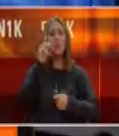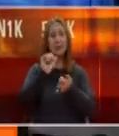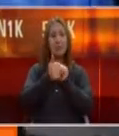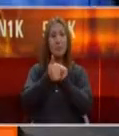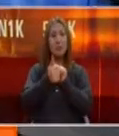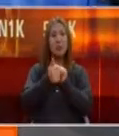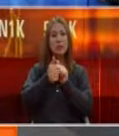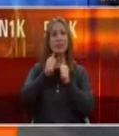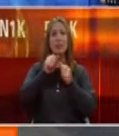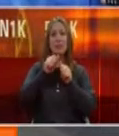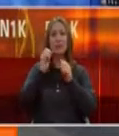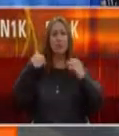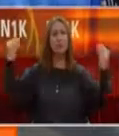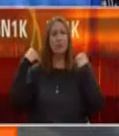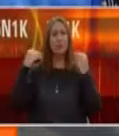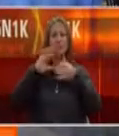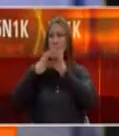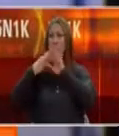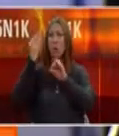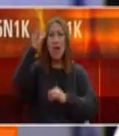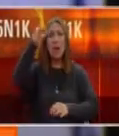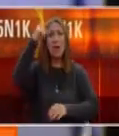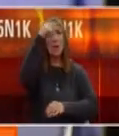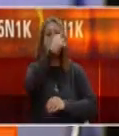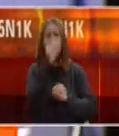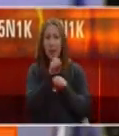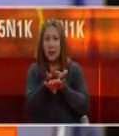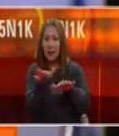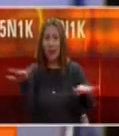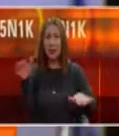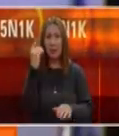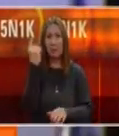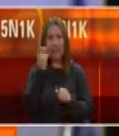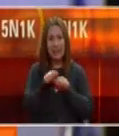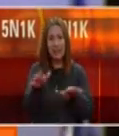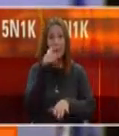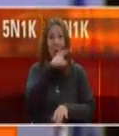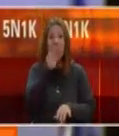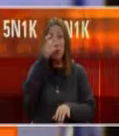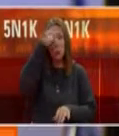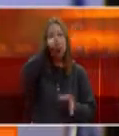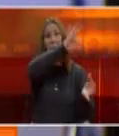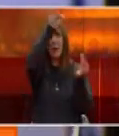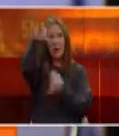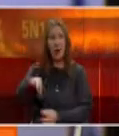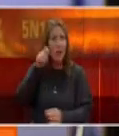salonu zinciri düşünün. Amerika Birleşik Devletleri'nde çok yaygın bir sistem bu ama siz bunu Türkiye'ye getirdiniz. Nasıl getirdiniz?